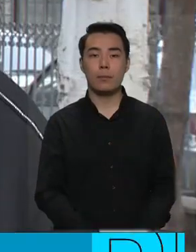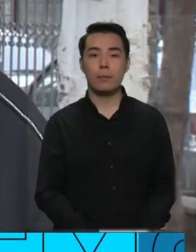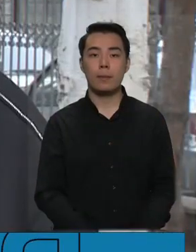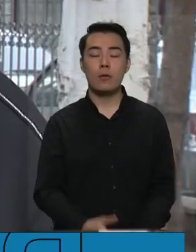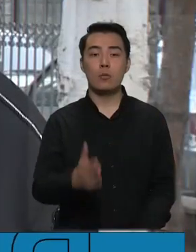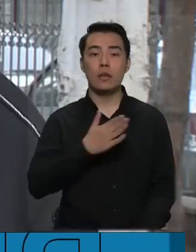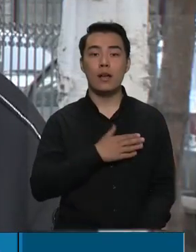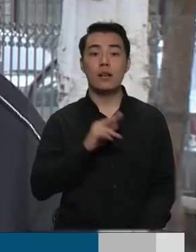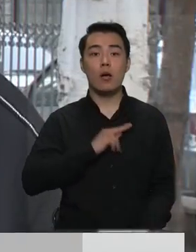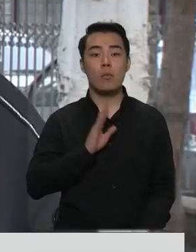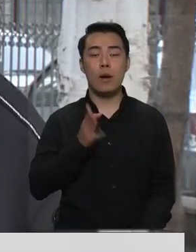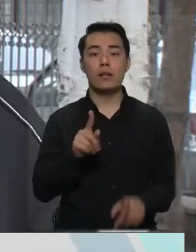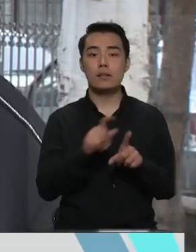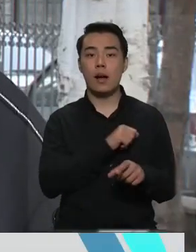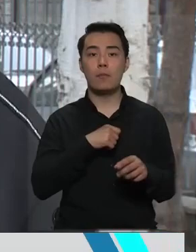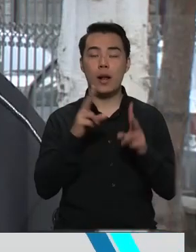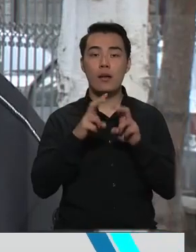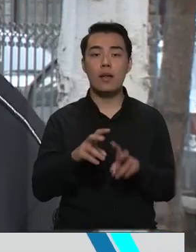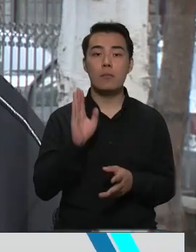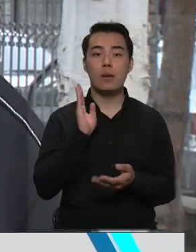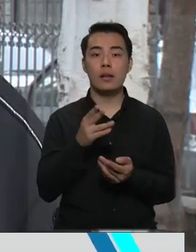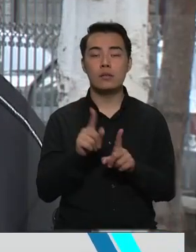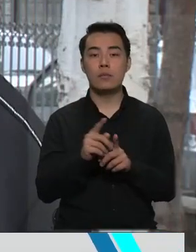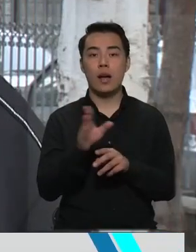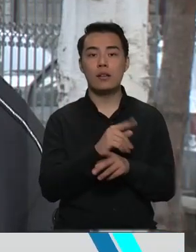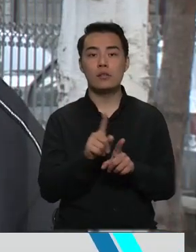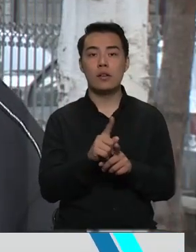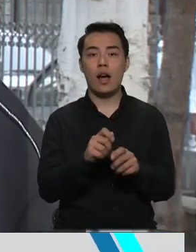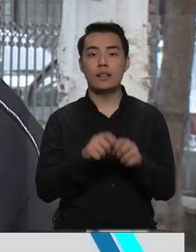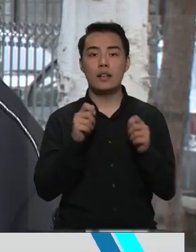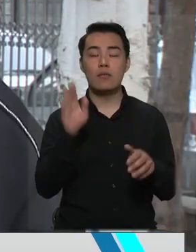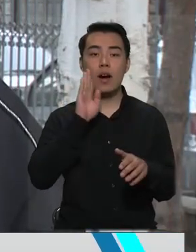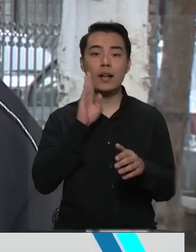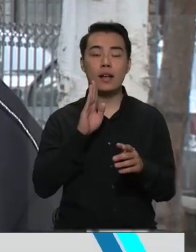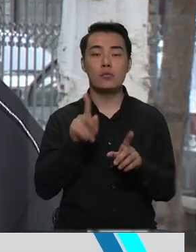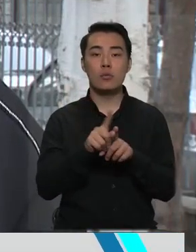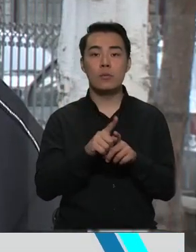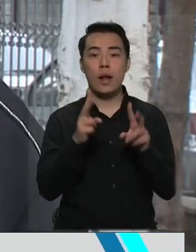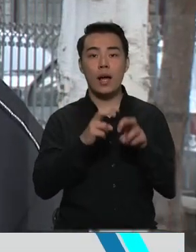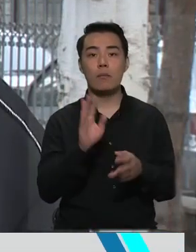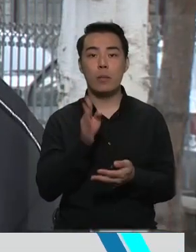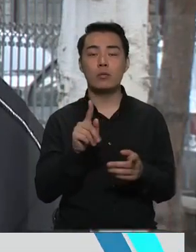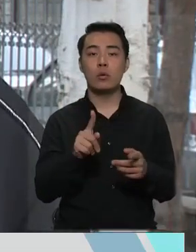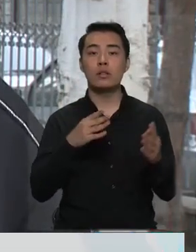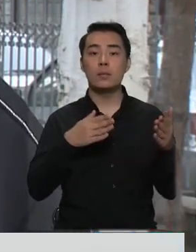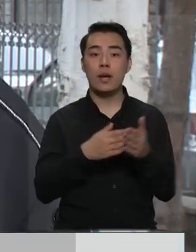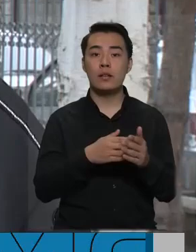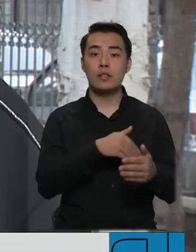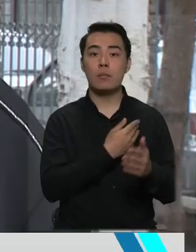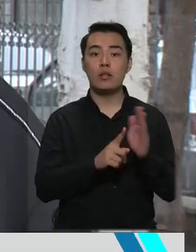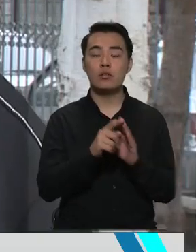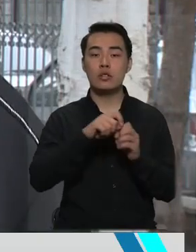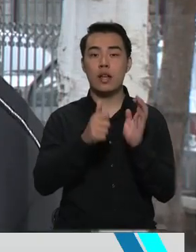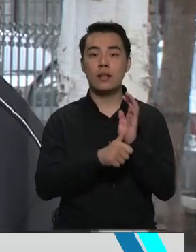у нас проводится профилактические работы исследуется вода открытых водоемов но по достижении температуры плюс 16